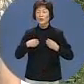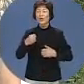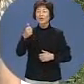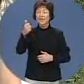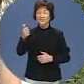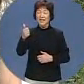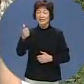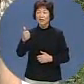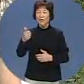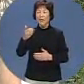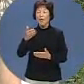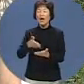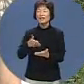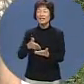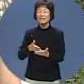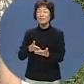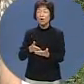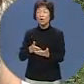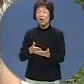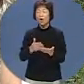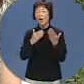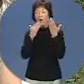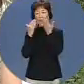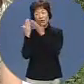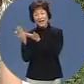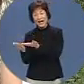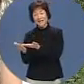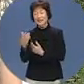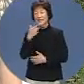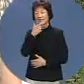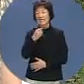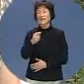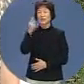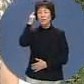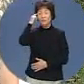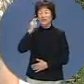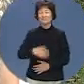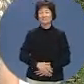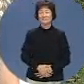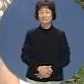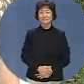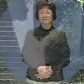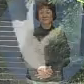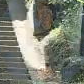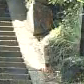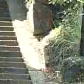お話もいくつか伝えられているということなので、今木さんにお伺いしていきたいと思います。